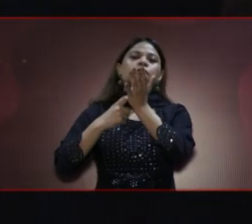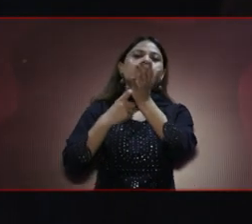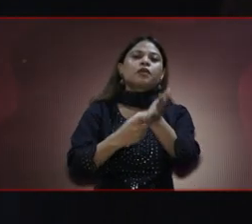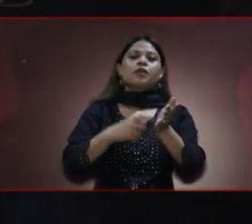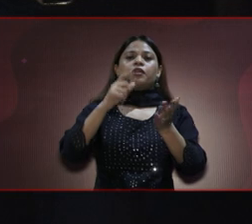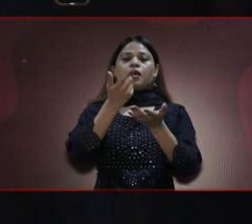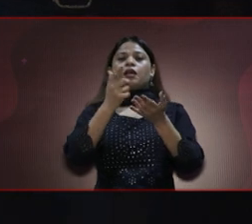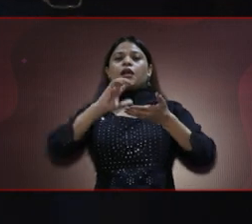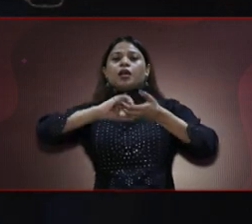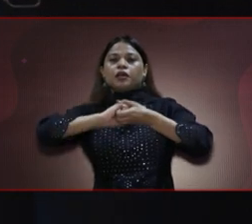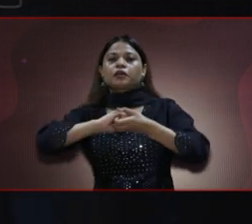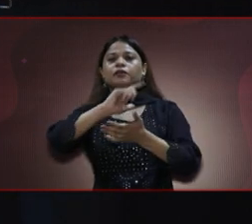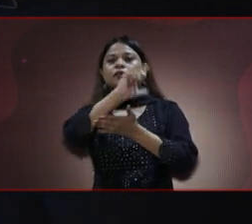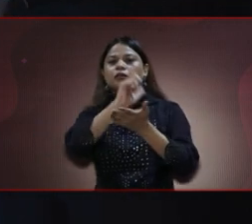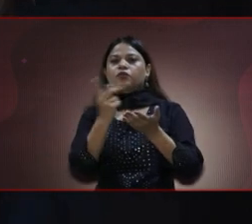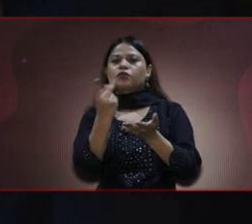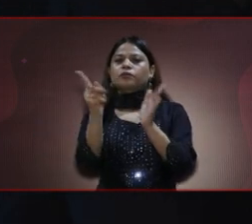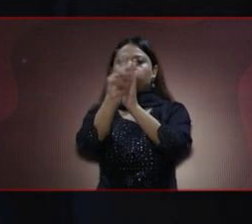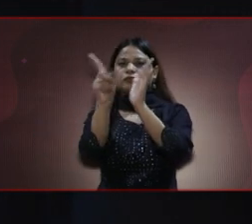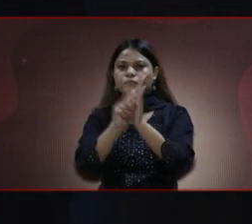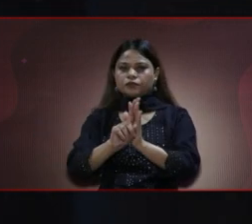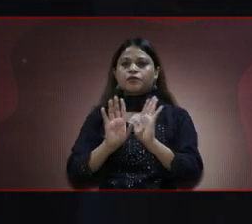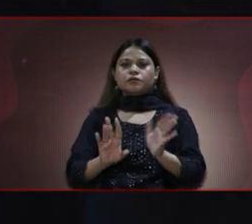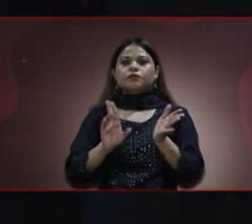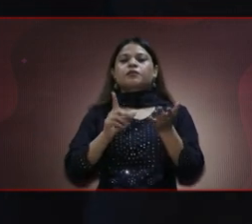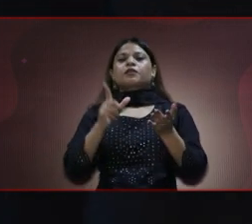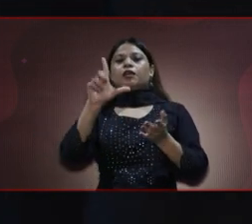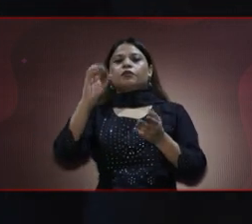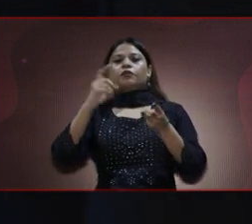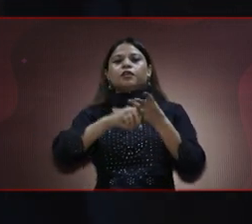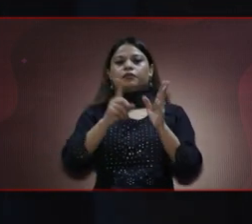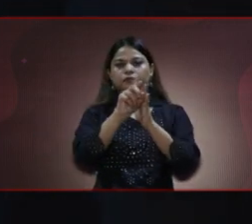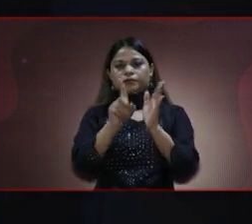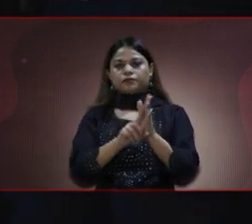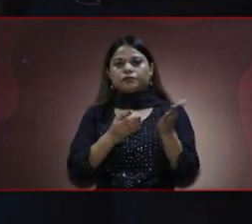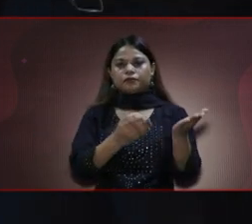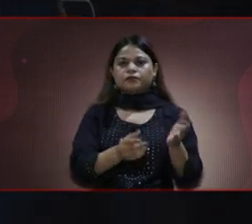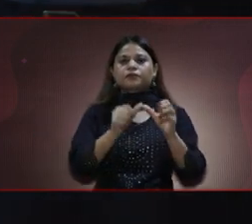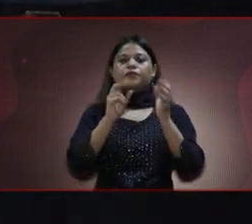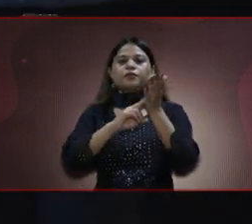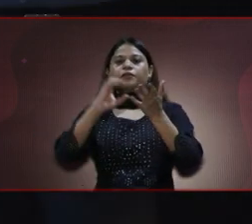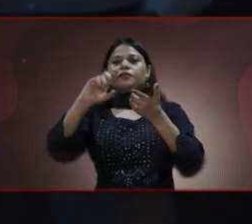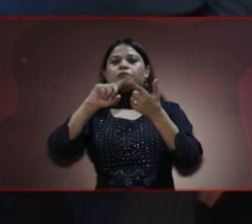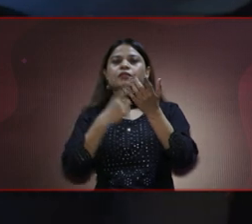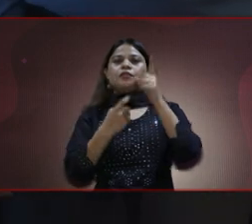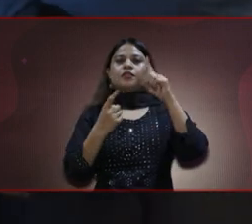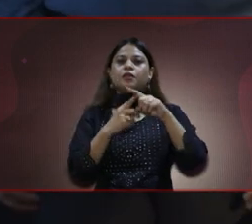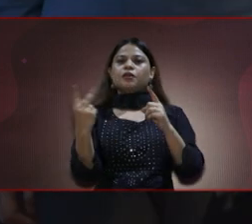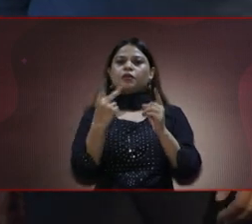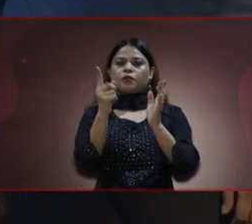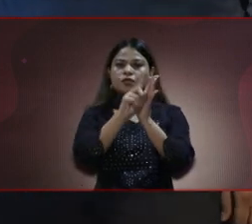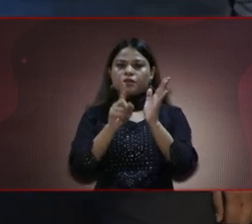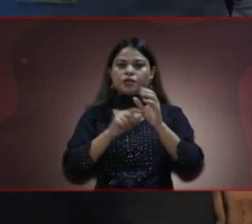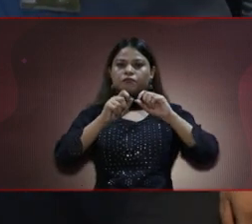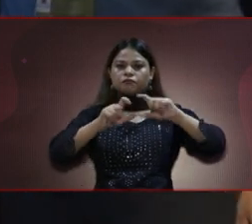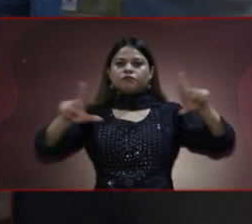ऑफ एंगेजमेंट पर हस्ताक्षर कर NCERT की पाठ्यपुस्तकें देश के कोने कोने में पहुँचाने वाली